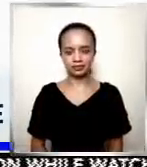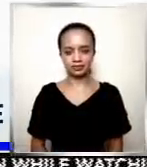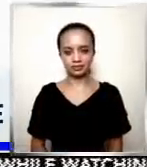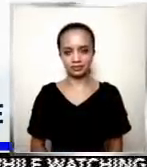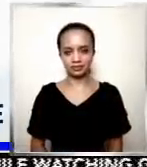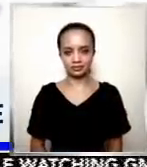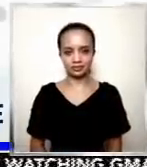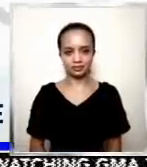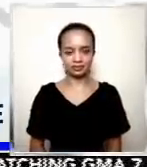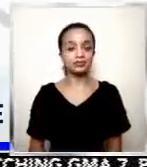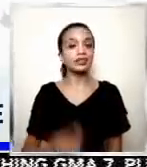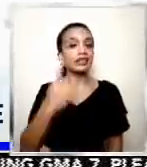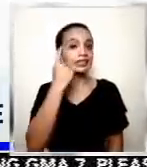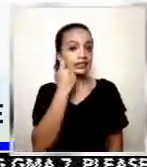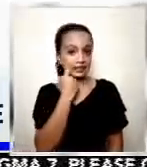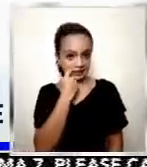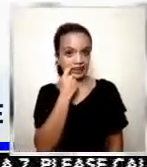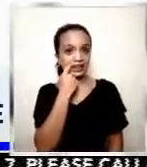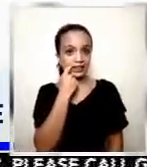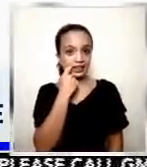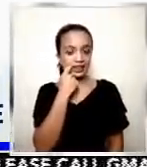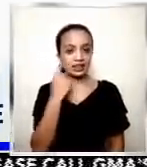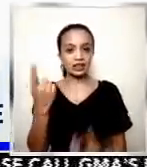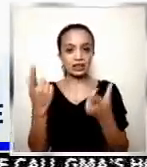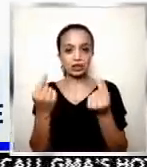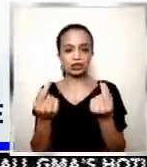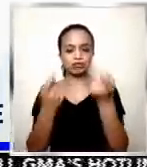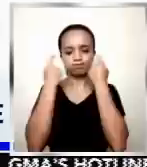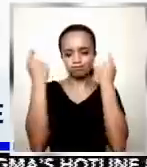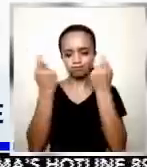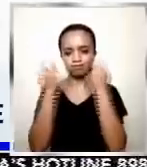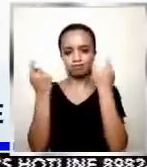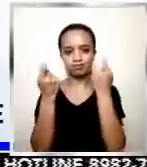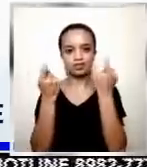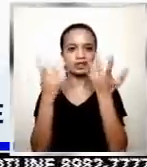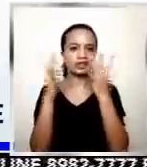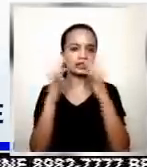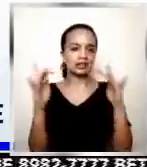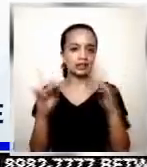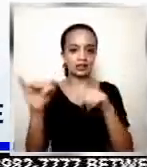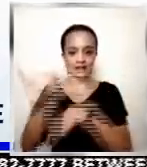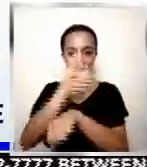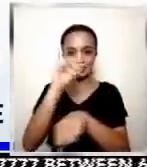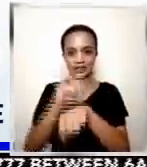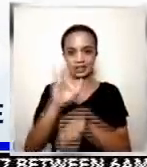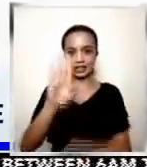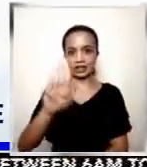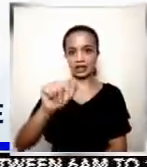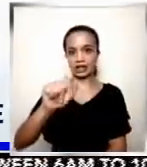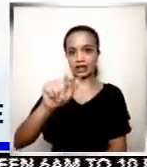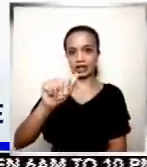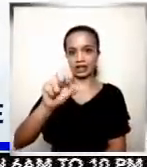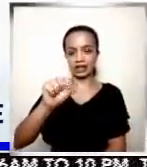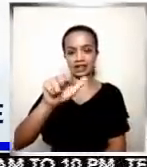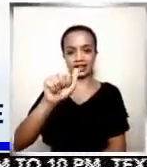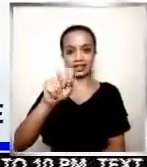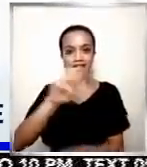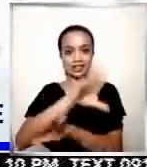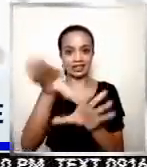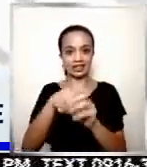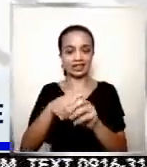Kamakailan, nakipiesta sa Batasan Island, isang isla na sakop ng munisipalidad ng Tubigon sa